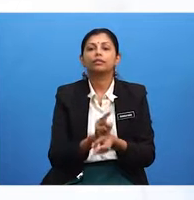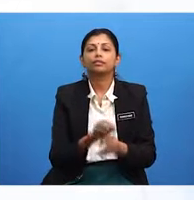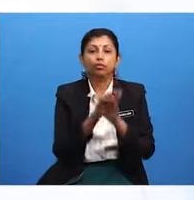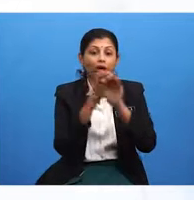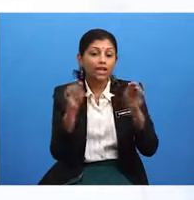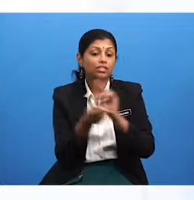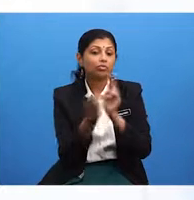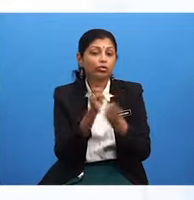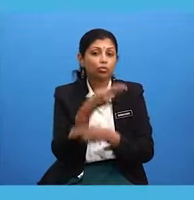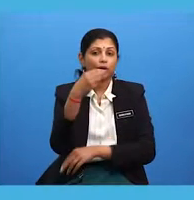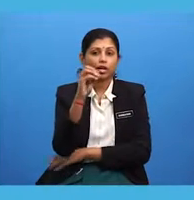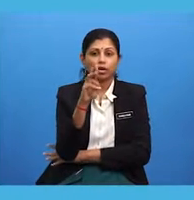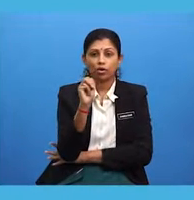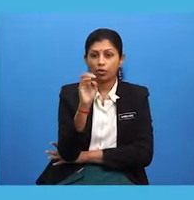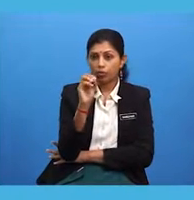semasa kita haid.